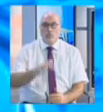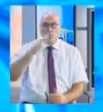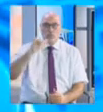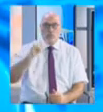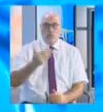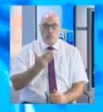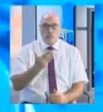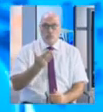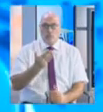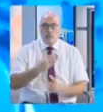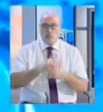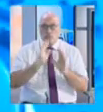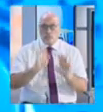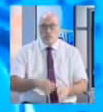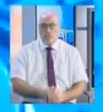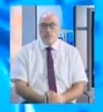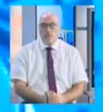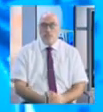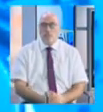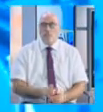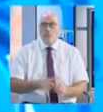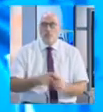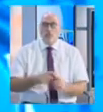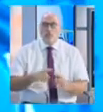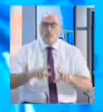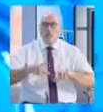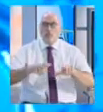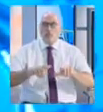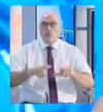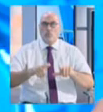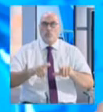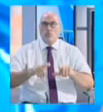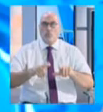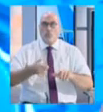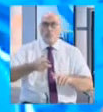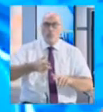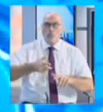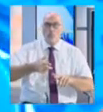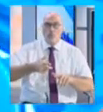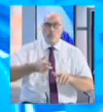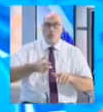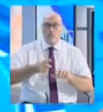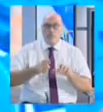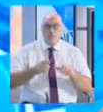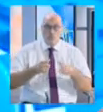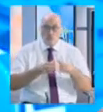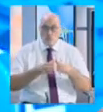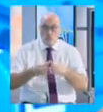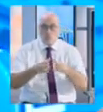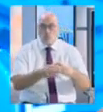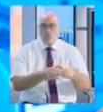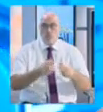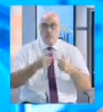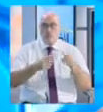هذه المنافسة على إجراء سباق المطاردة بالعربات القتالية. السباق كان مفتوحا للطواقم، وهذا على